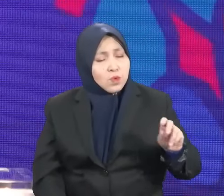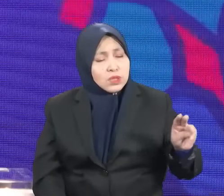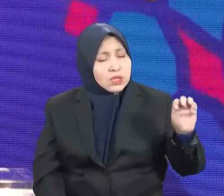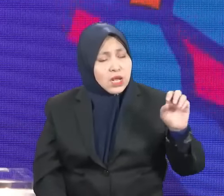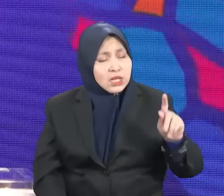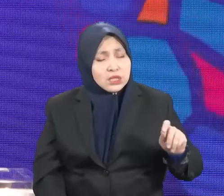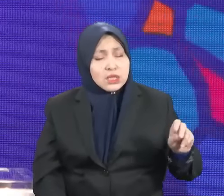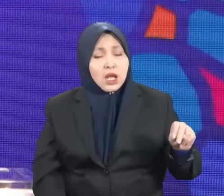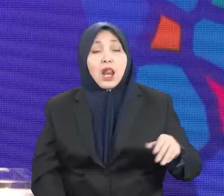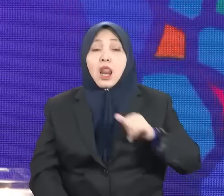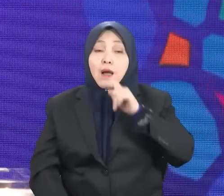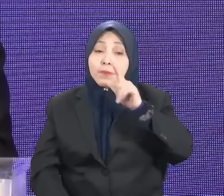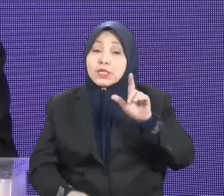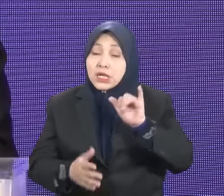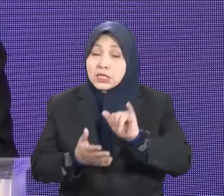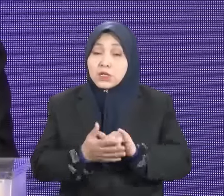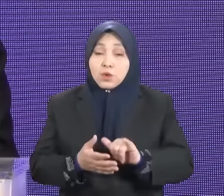Guys